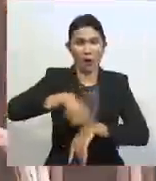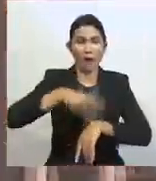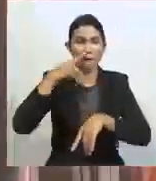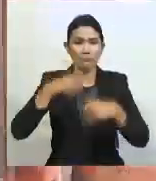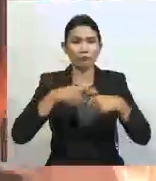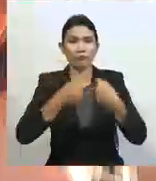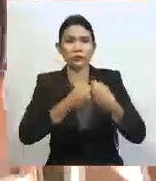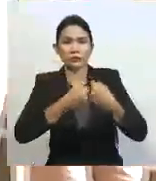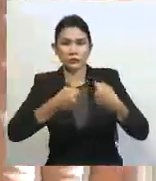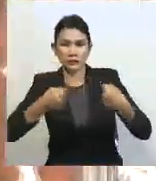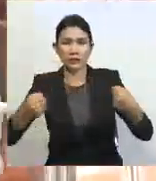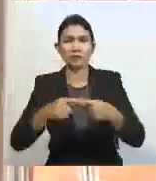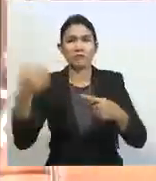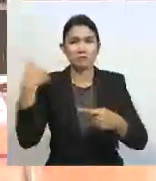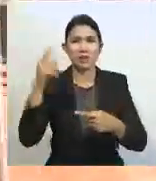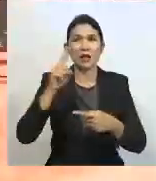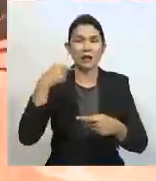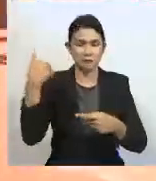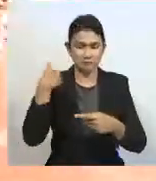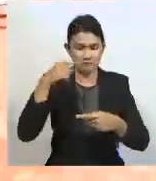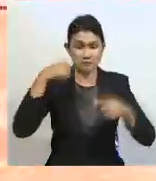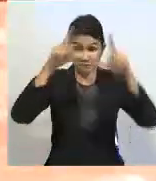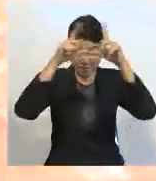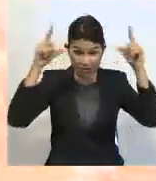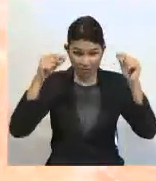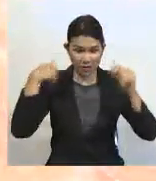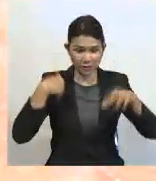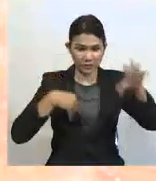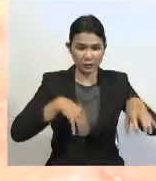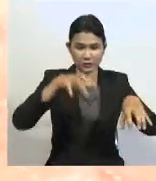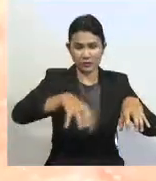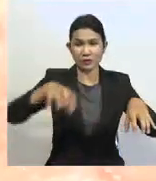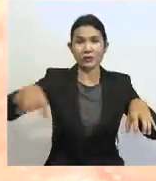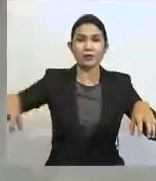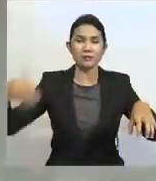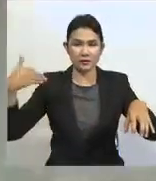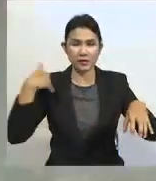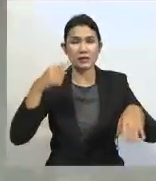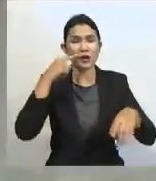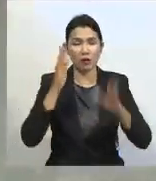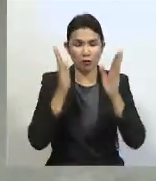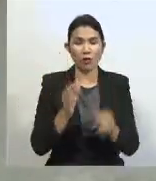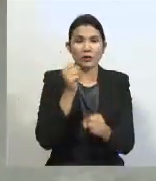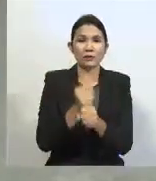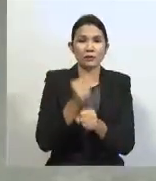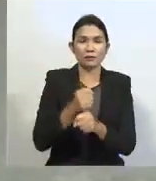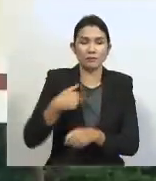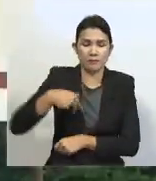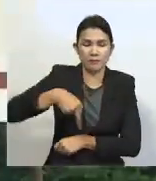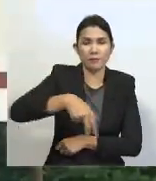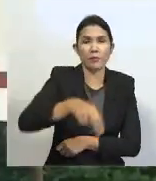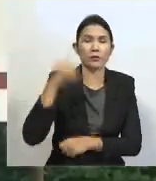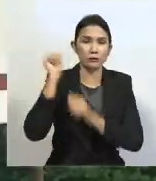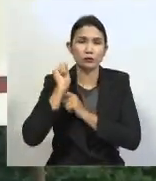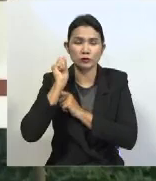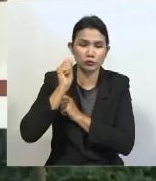ก็ได้มีการจัดชุดปฐมพยาบาลมีแพทย์พยาบาลประจำตามจุดต่างๆนะคะรวมถึงมีการจัดชุดเจ้าหน้าที่เดินเท้าลงพื้นที่ปฐมพยาบาลอย่